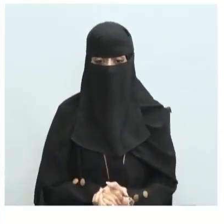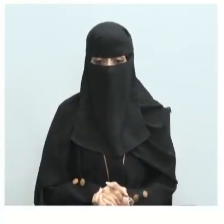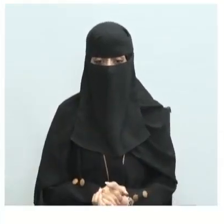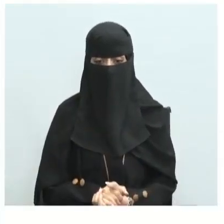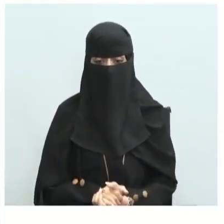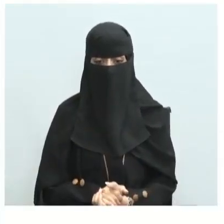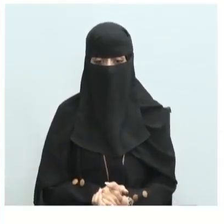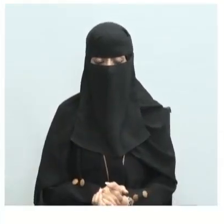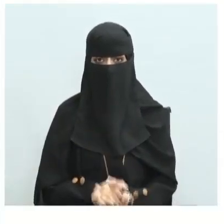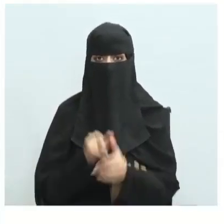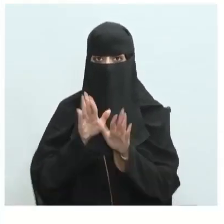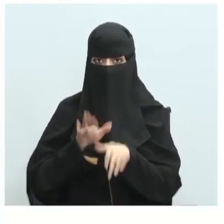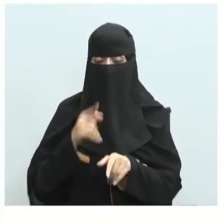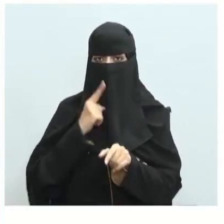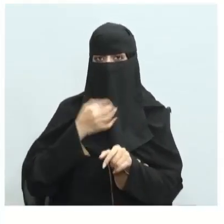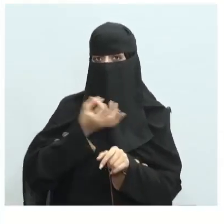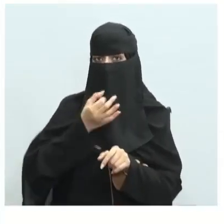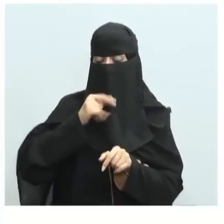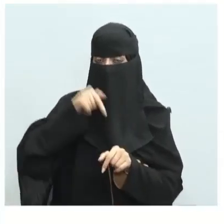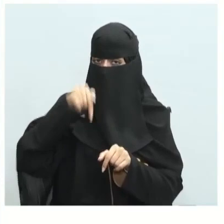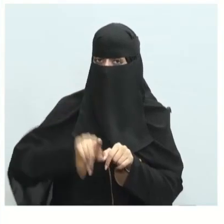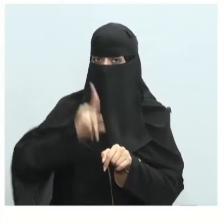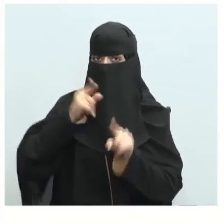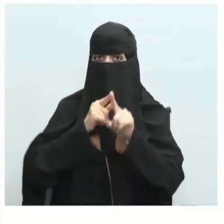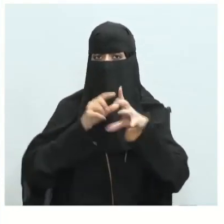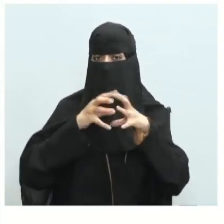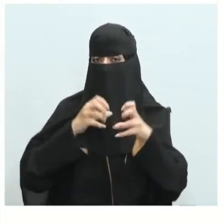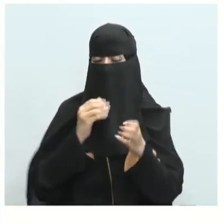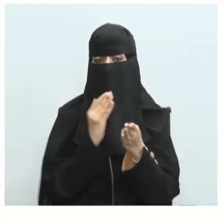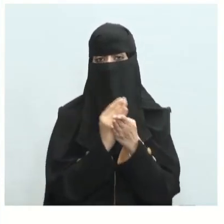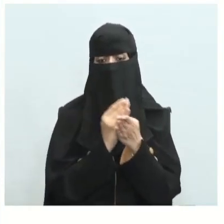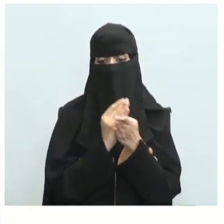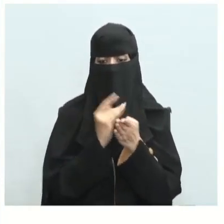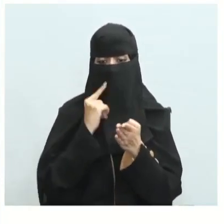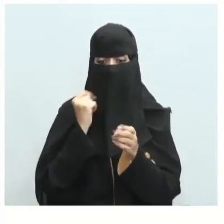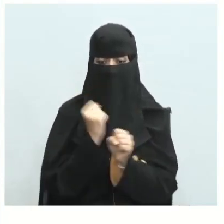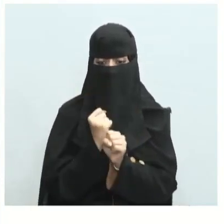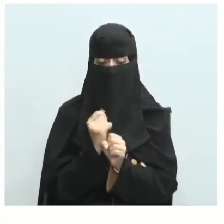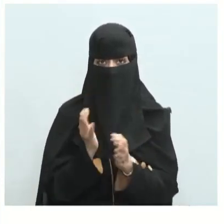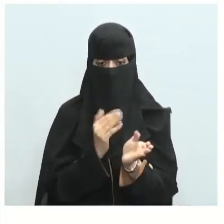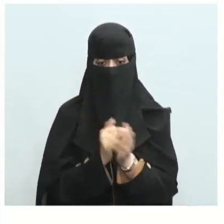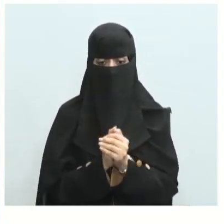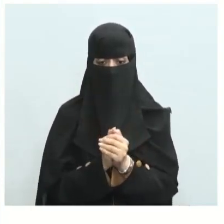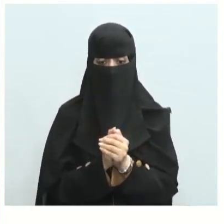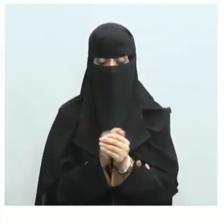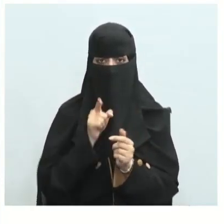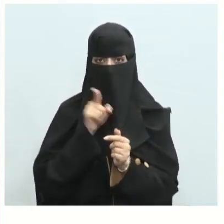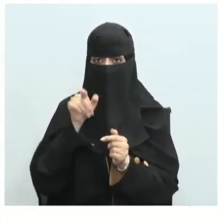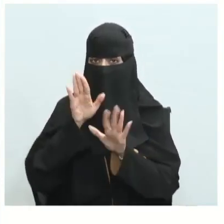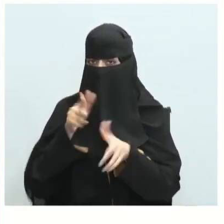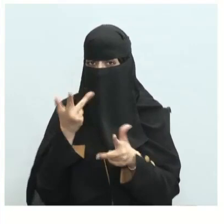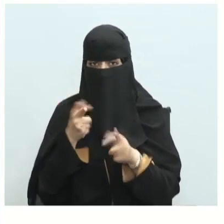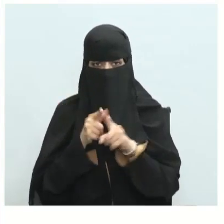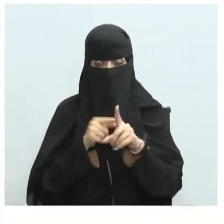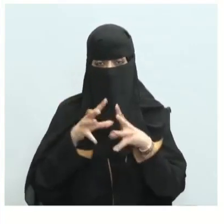تشعر سنتحدث من اذن الله عز وجل في هذا اليوم عن مفهوم الرخص او الرخصه المهنيه الرخصه